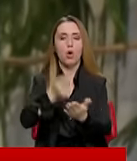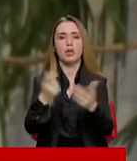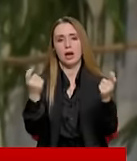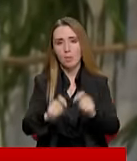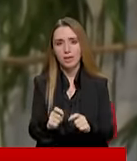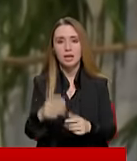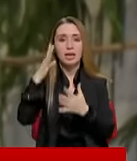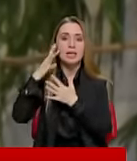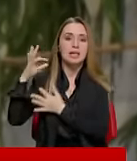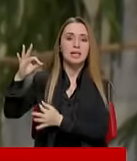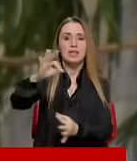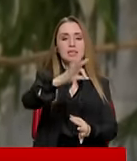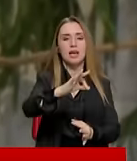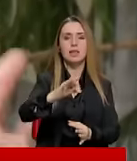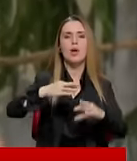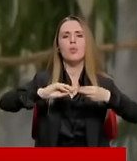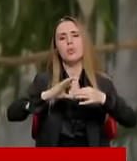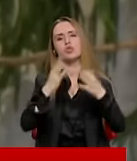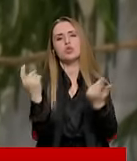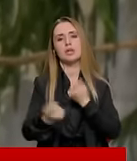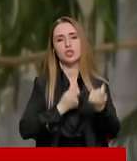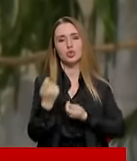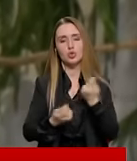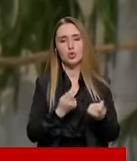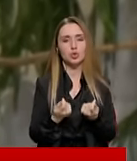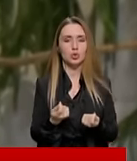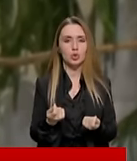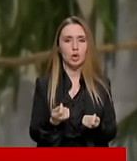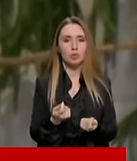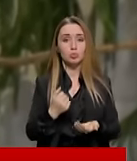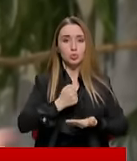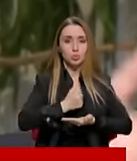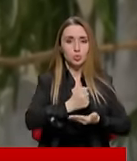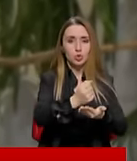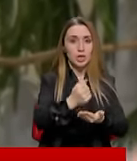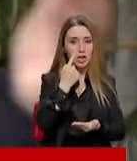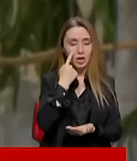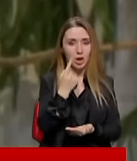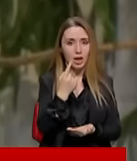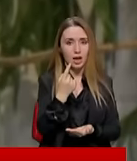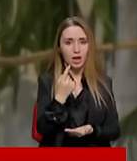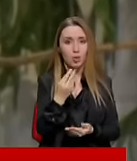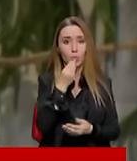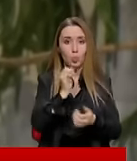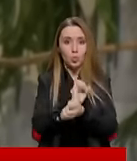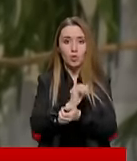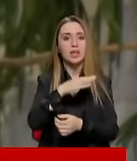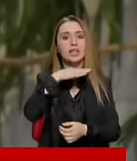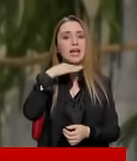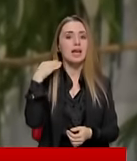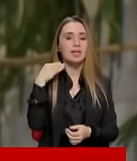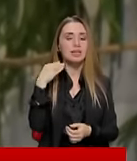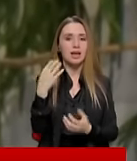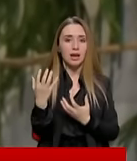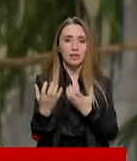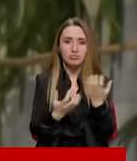İşte insanların yaralarını kapatmaya çalışıyorsunuz ya da işte bütçelerine göre mutfaklarında o et